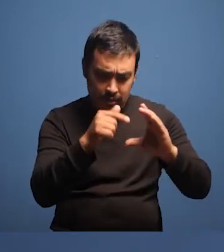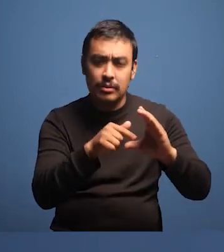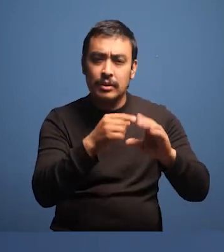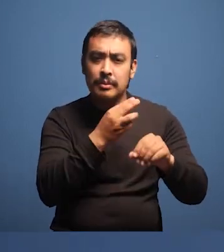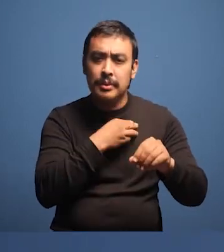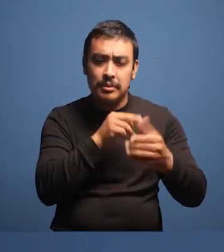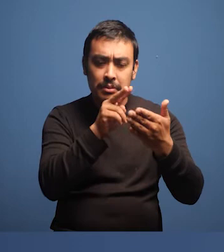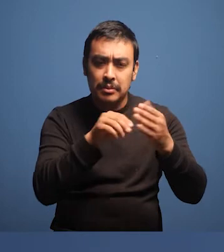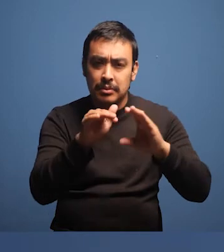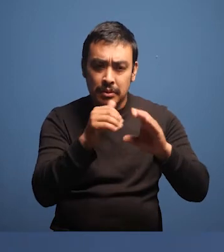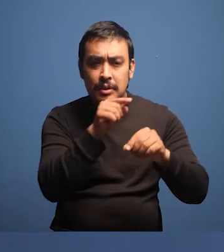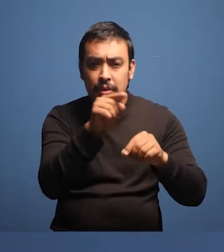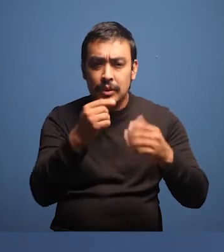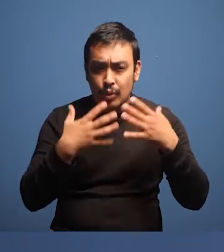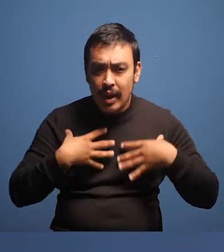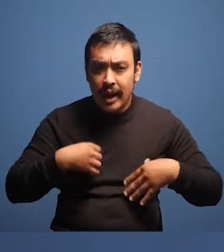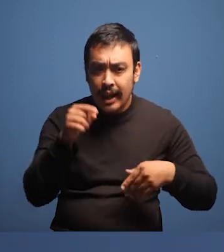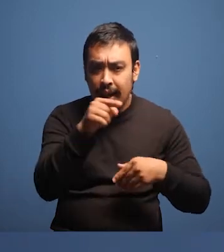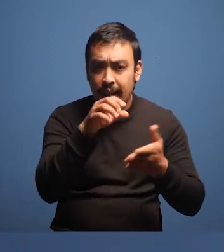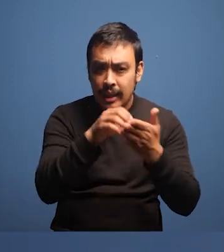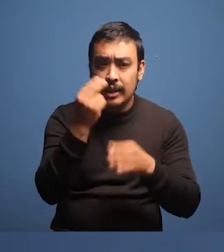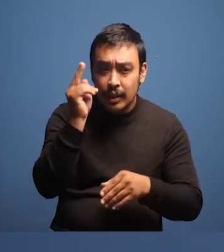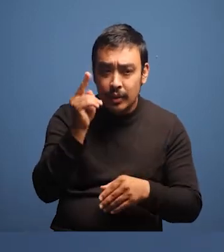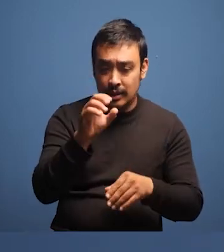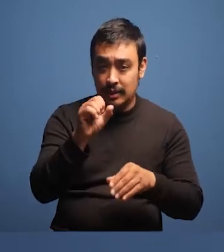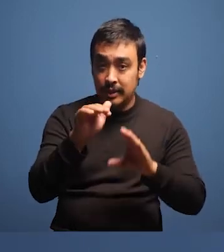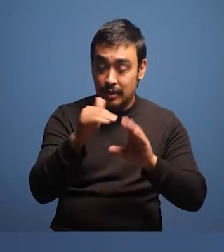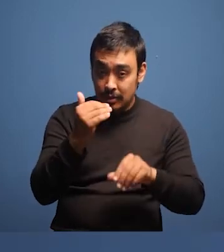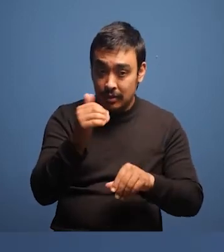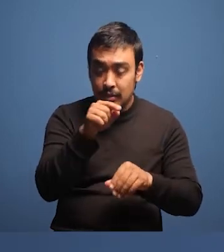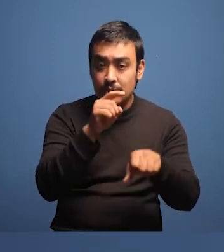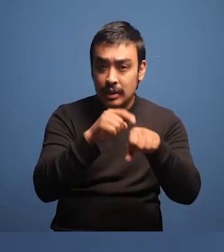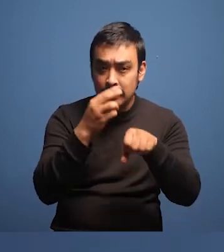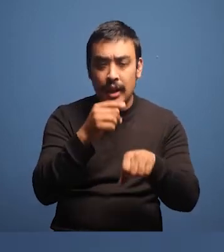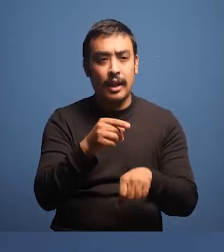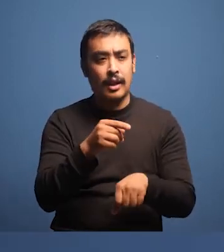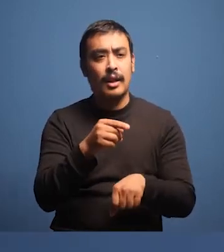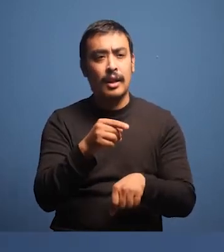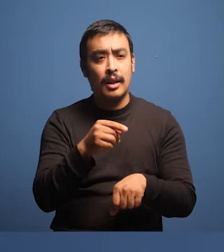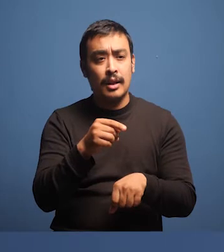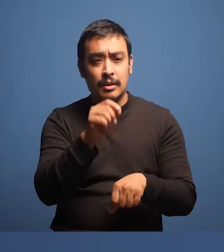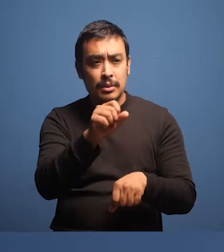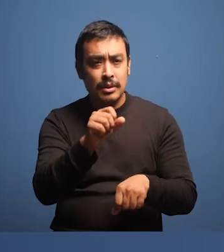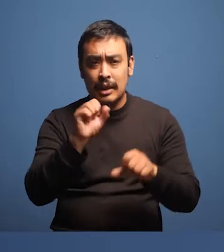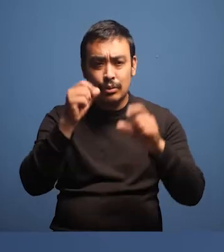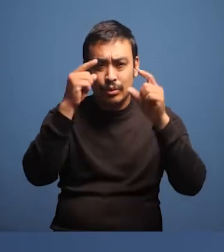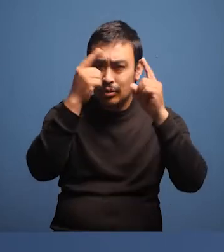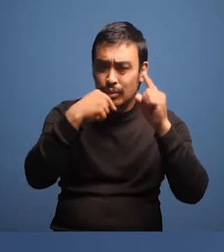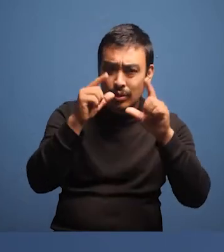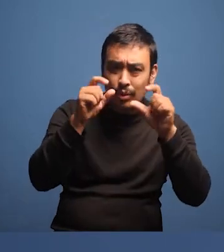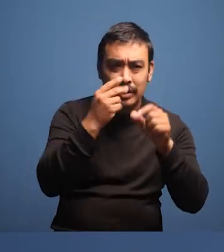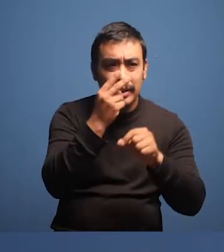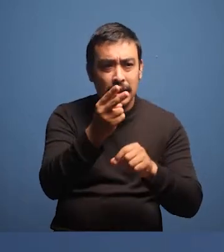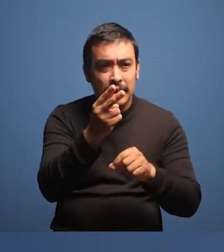म्यासेज गर्नुभएको थियो, तपाईँ यो ड्रेस लाएर यहाँ हुनुहुन्थ्यो है भनेर उहाँले म्यासेज गर्दा चाहिँ त्यो टाइममा चाहिँ हिट भयो कि। म इभन उहाँको प्रोफाइलमा देखेर फोटो